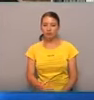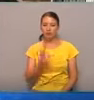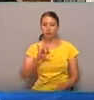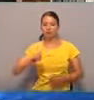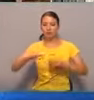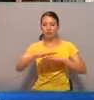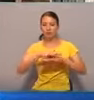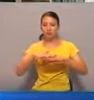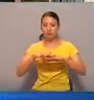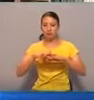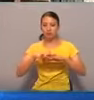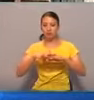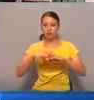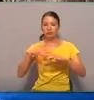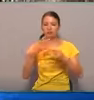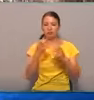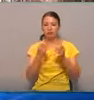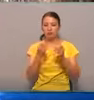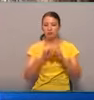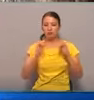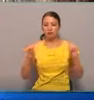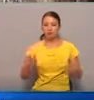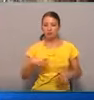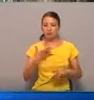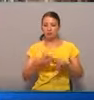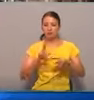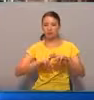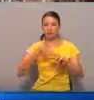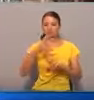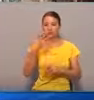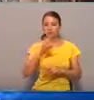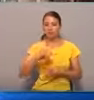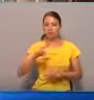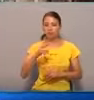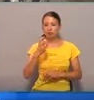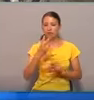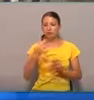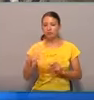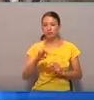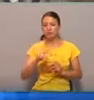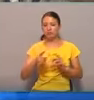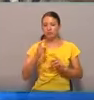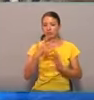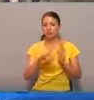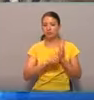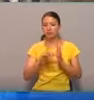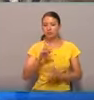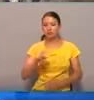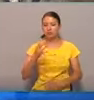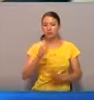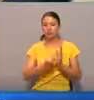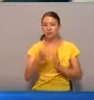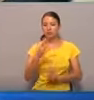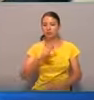Отырар ауданында өндірілген ішкі аймақтық өнім көлемі артқан. Соңғы 3 жылда 45 миллиард 240 миллион теңгеден 57 миллиард 464